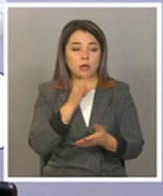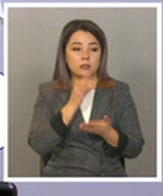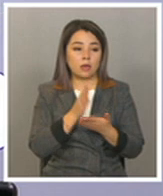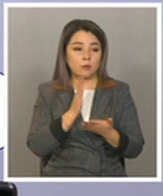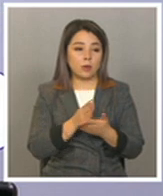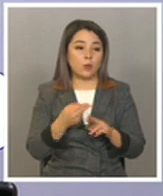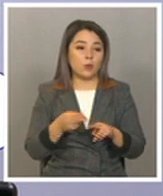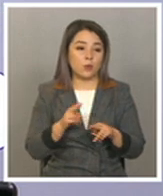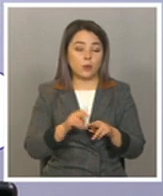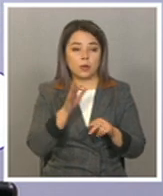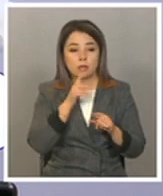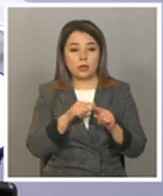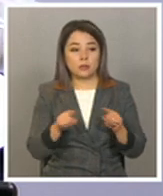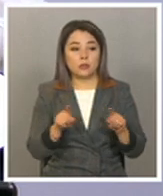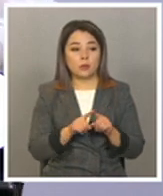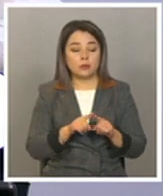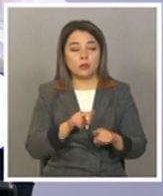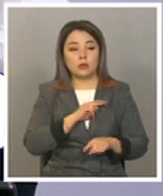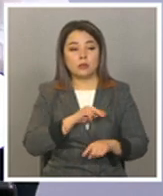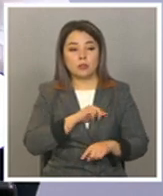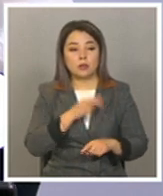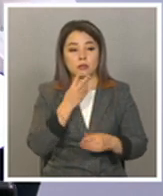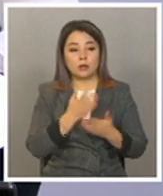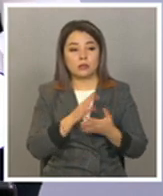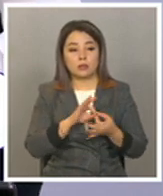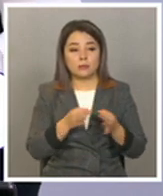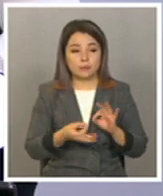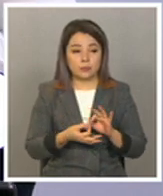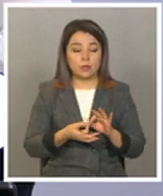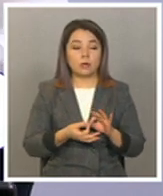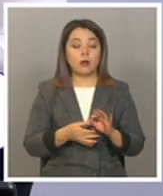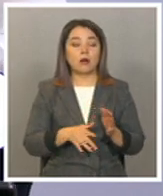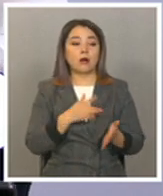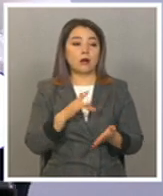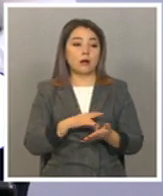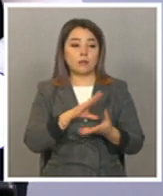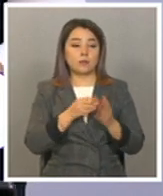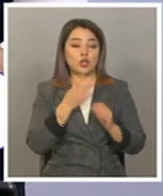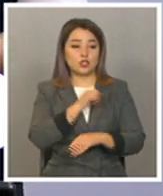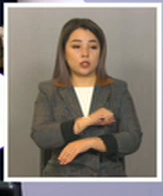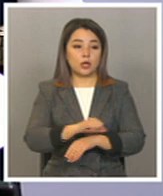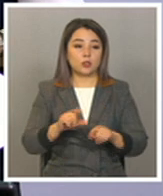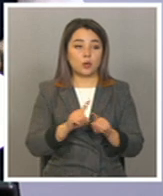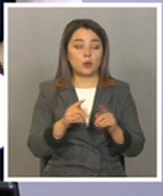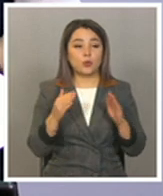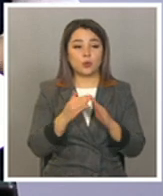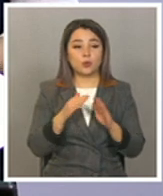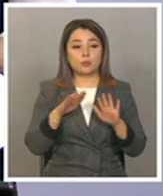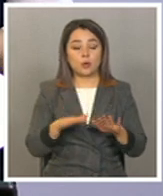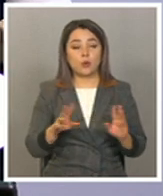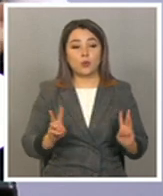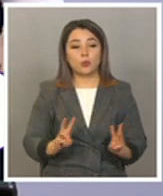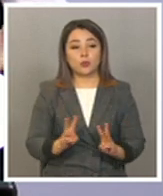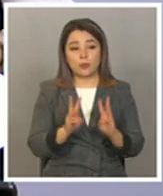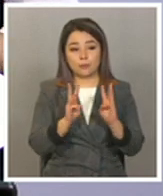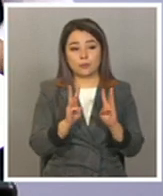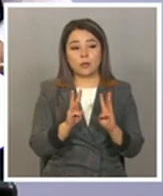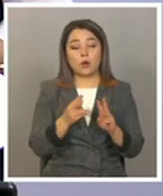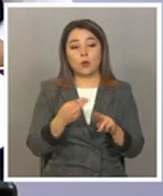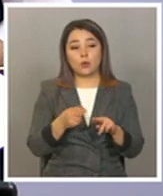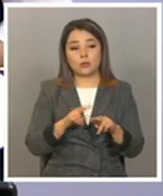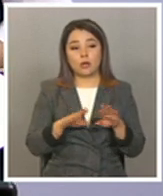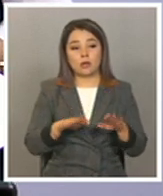Осы кезде олардың іс-әрекеті қалалардағы шетелдіктердің үйлерін өртеп, ал сол